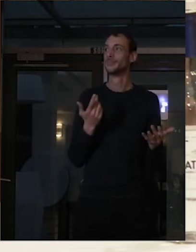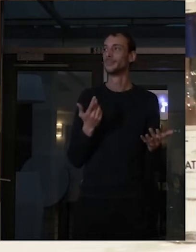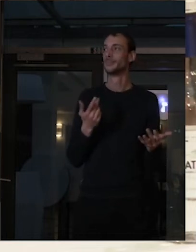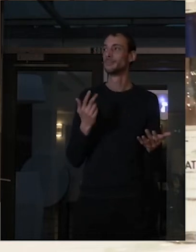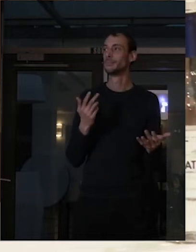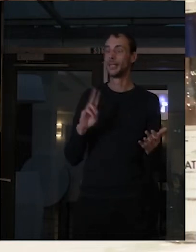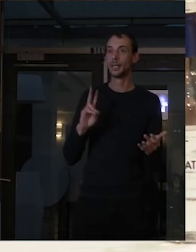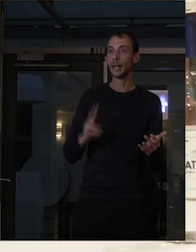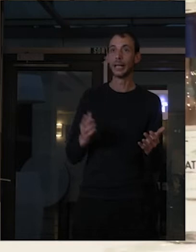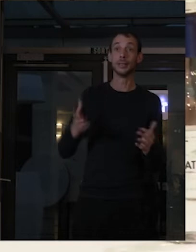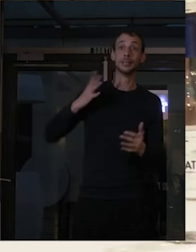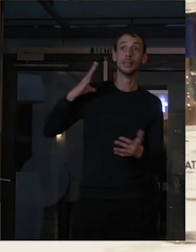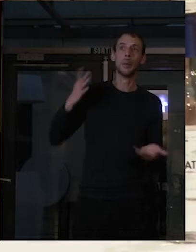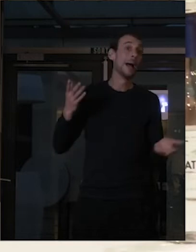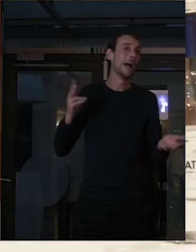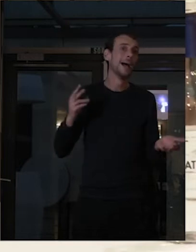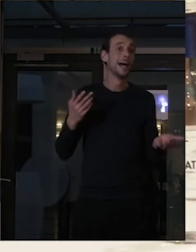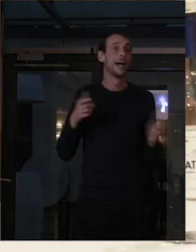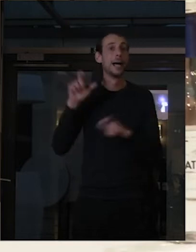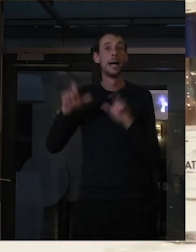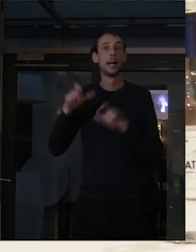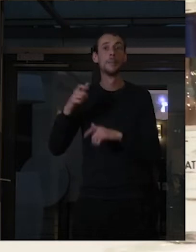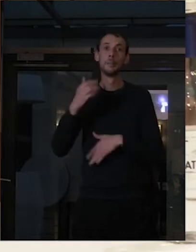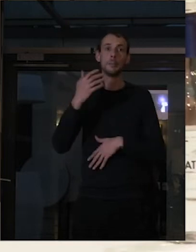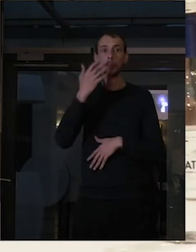beaucoup de personnes noires. Donc, voilà.